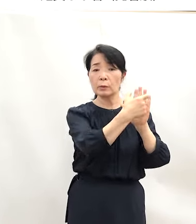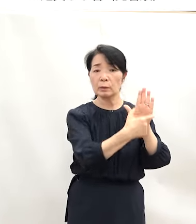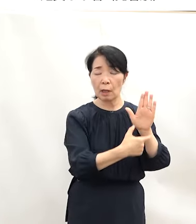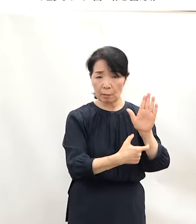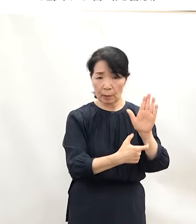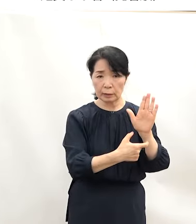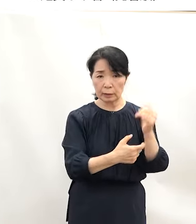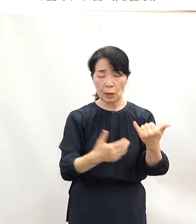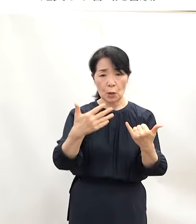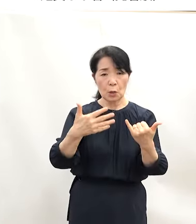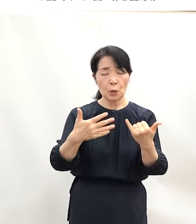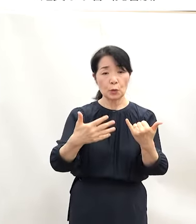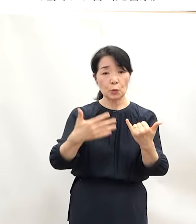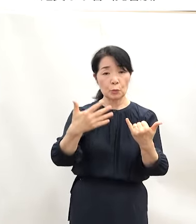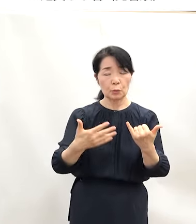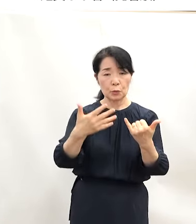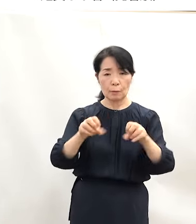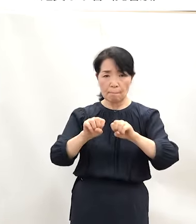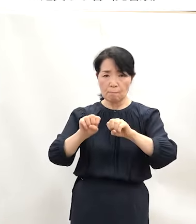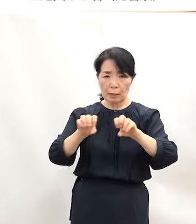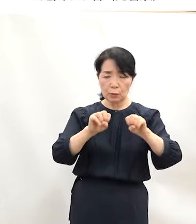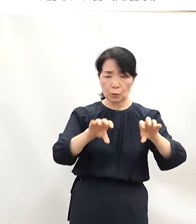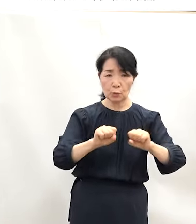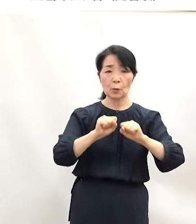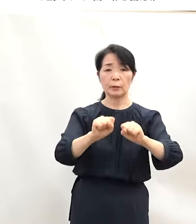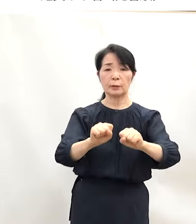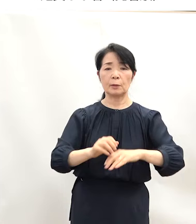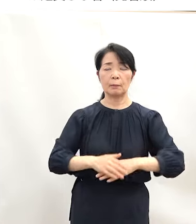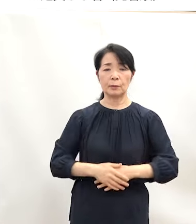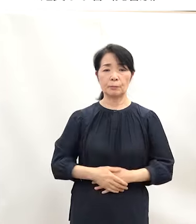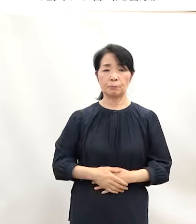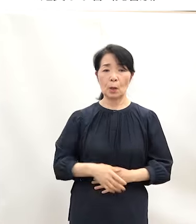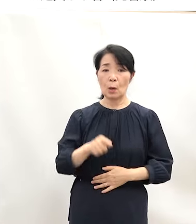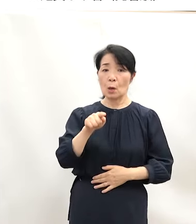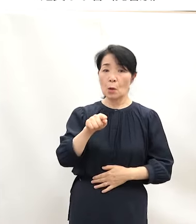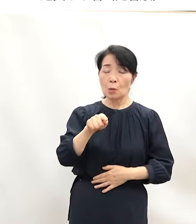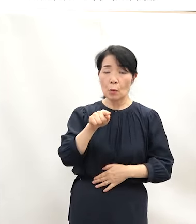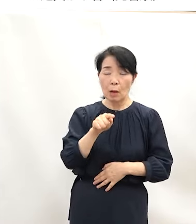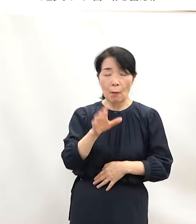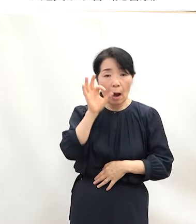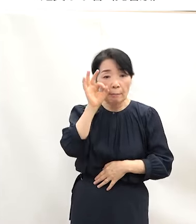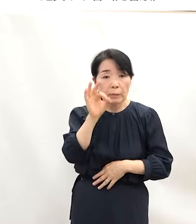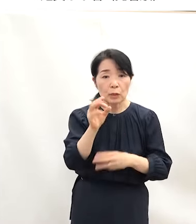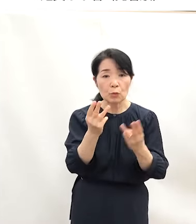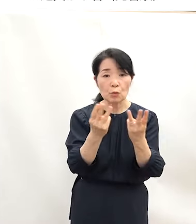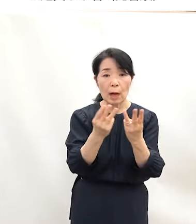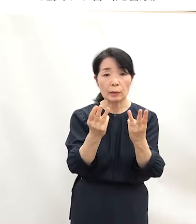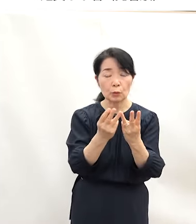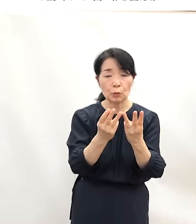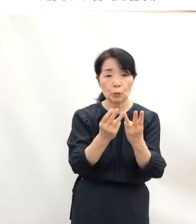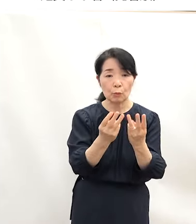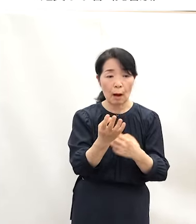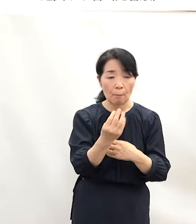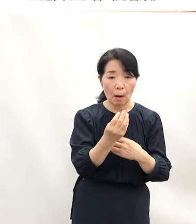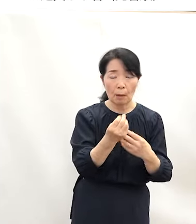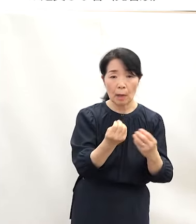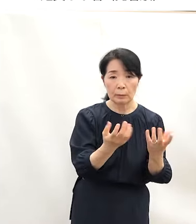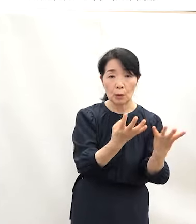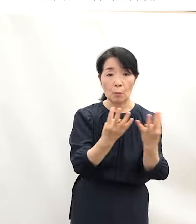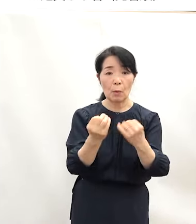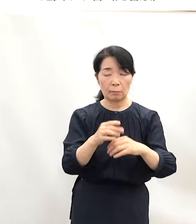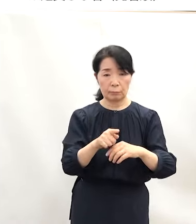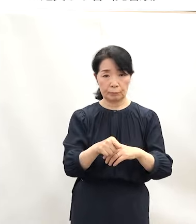YouTube 配信を行っております。これはかなりの数見られておりまして、まあ、特にショート動画などはですね、気軽